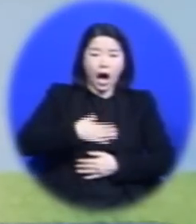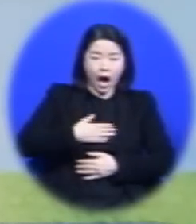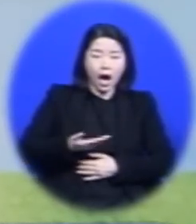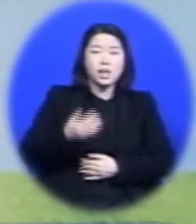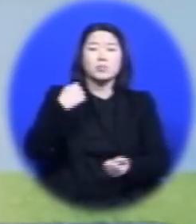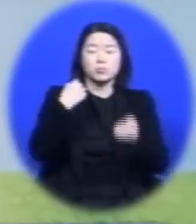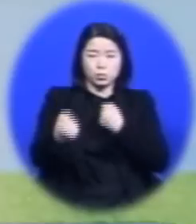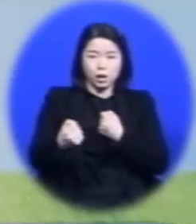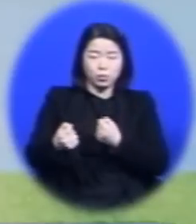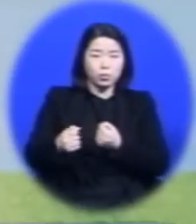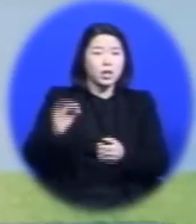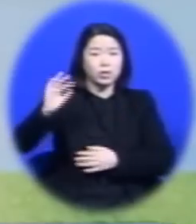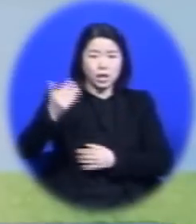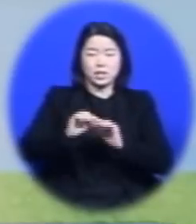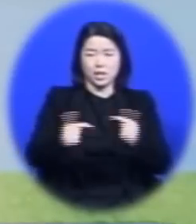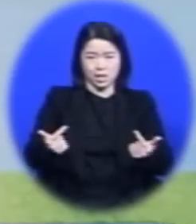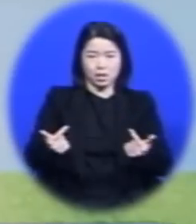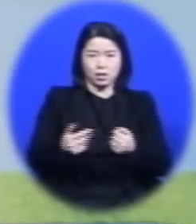되는 걸 어떻게 하냐 말이에요